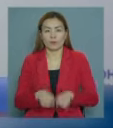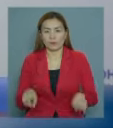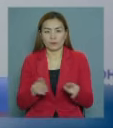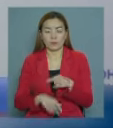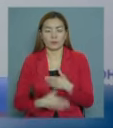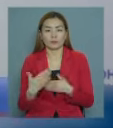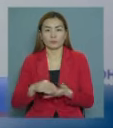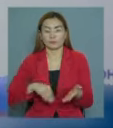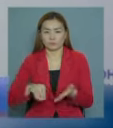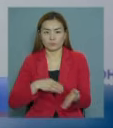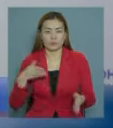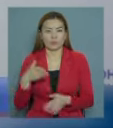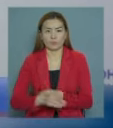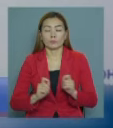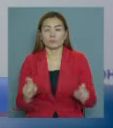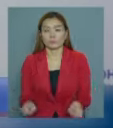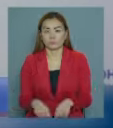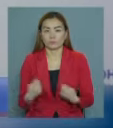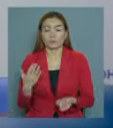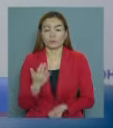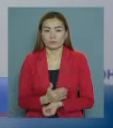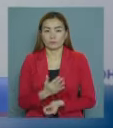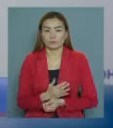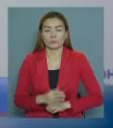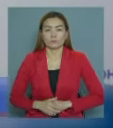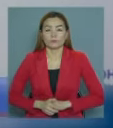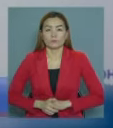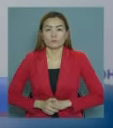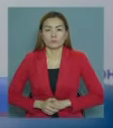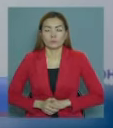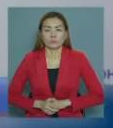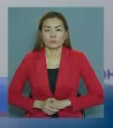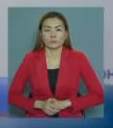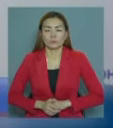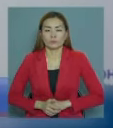жауапкершілікке тартылса да қайта сол браконьерлікке барып тұр. Қазіргі таңда